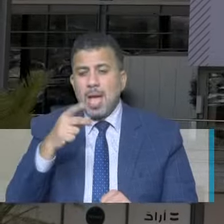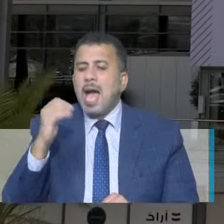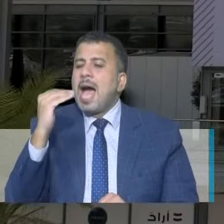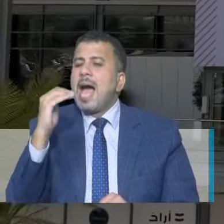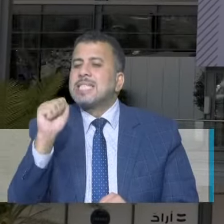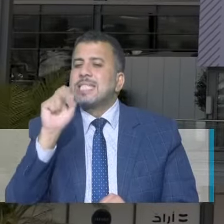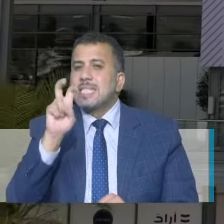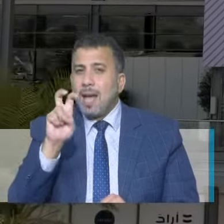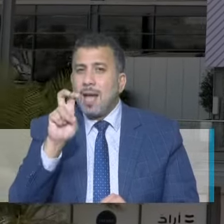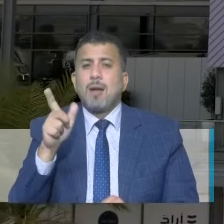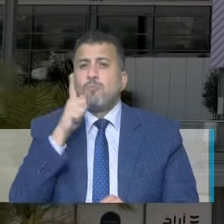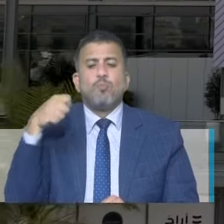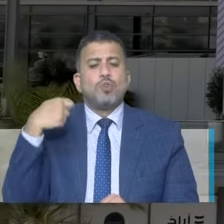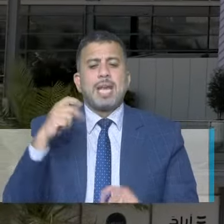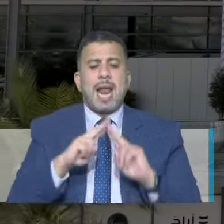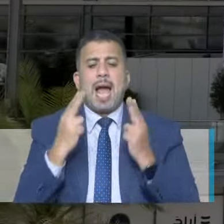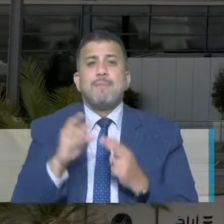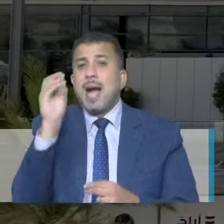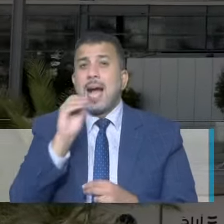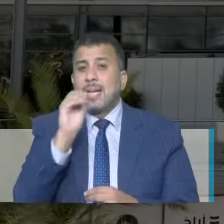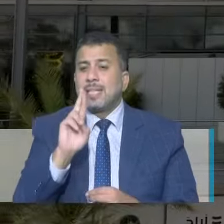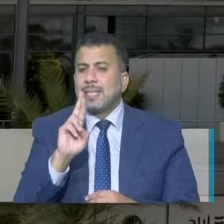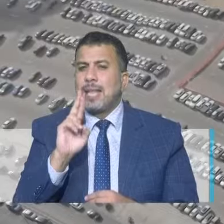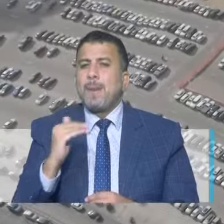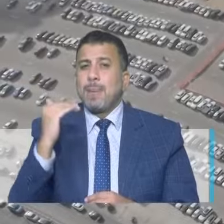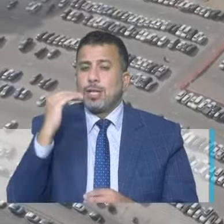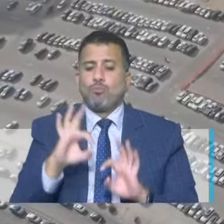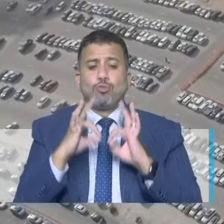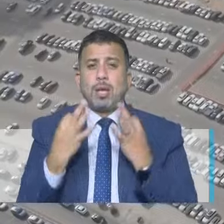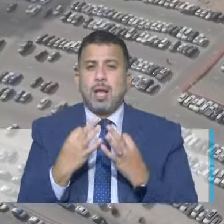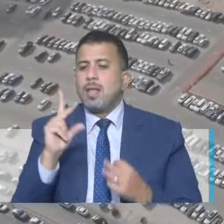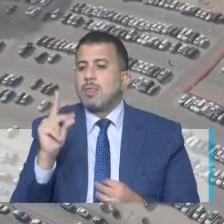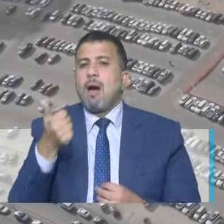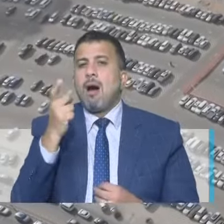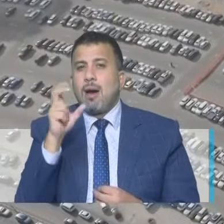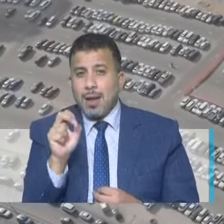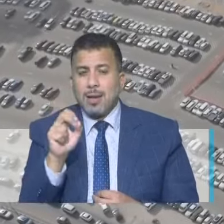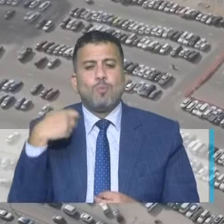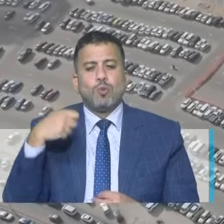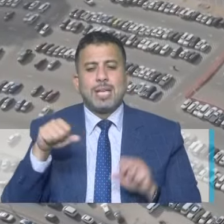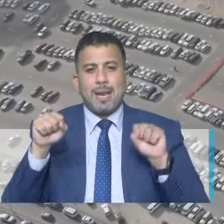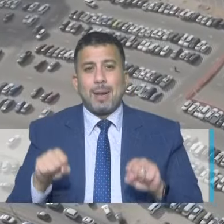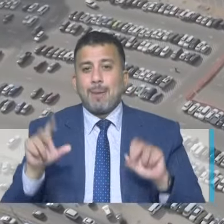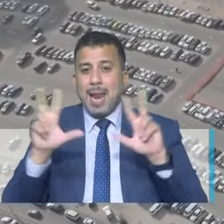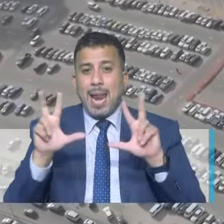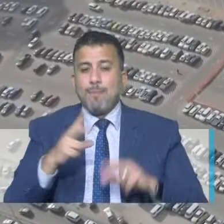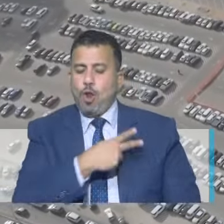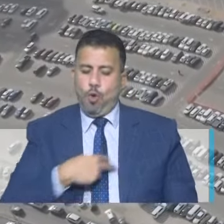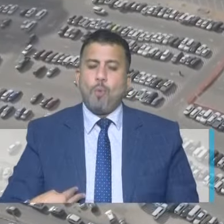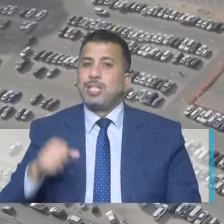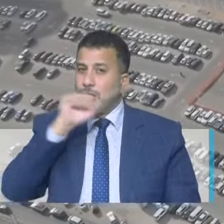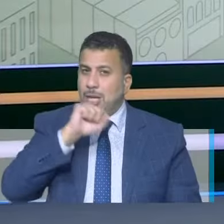حصه بنت عيسى ابو حميد مدير عام هيئه تنميه المجتمع وطارق سعيد علاي مدير عام المكتب الاعلامي لحكومه